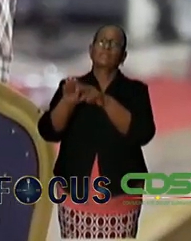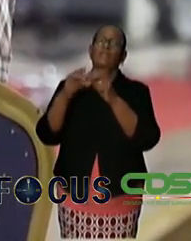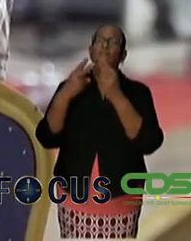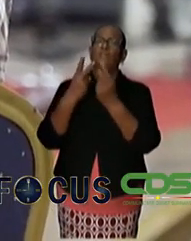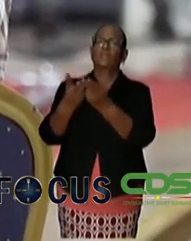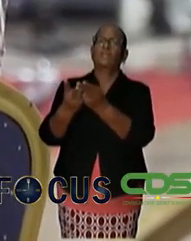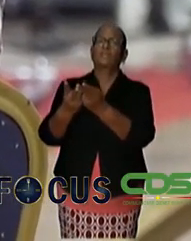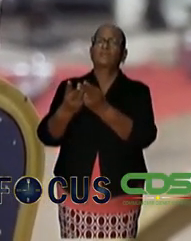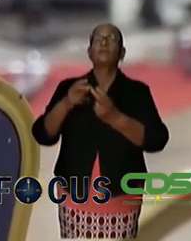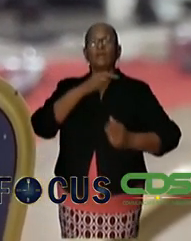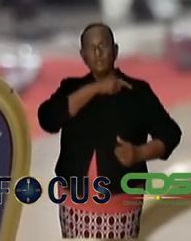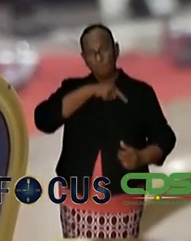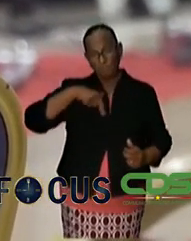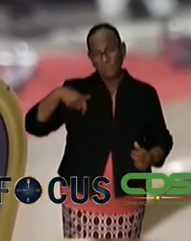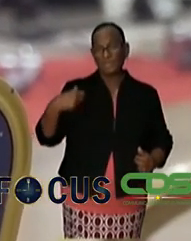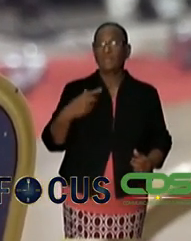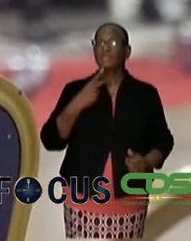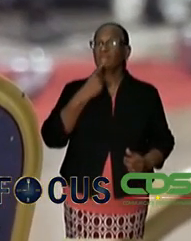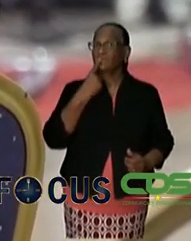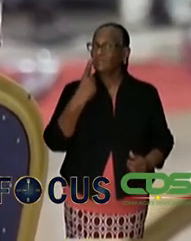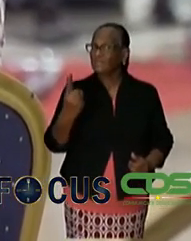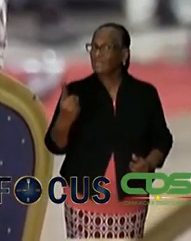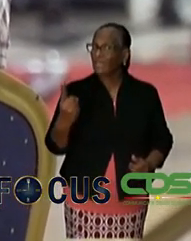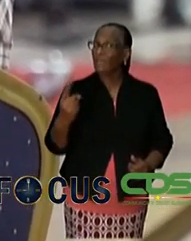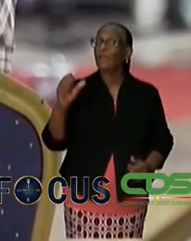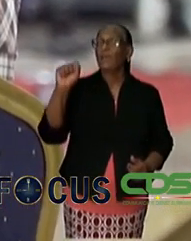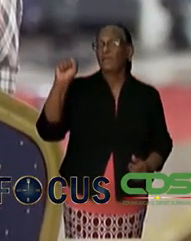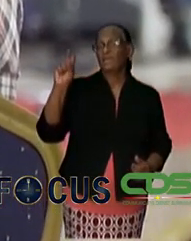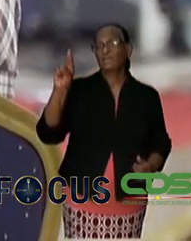Nogmaals, de president heeft gezegd, we hebben een SRD,